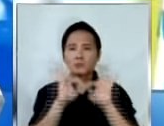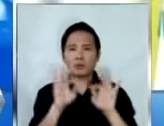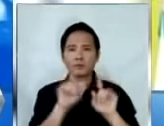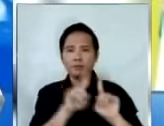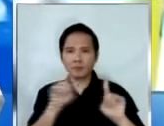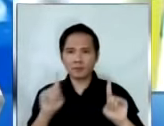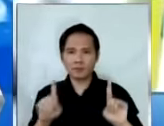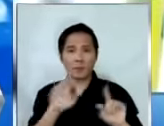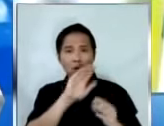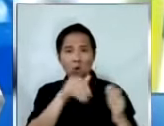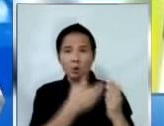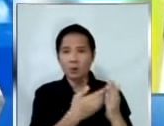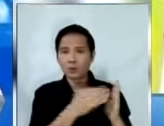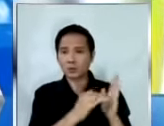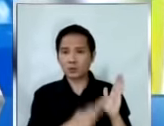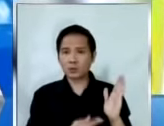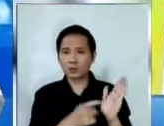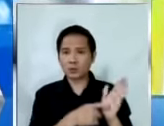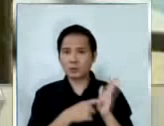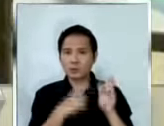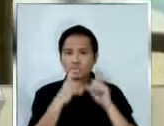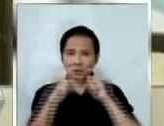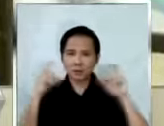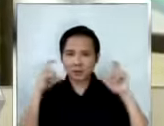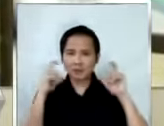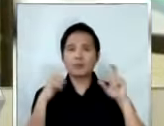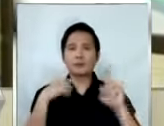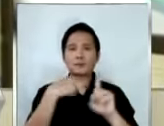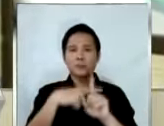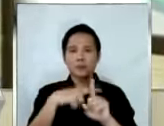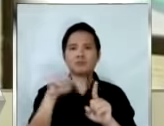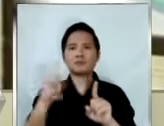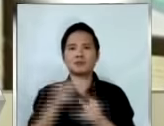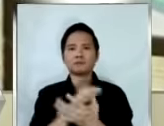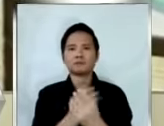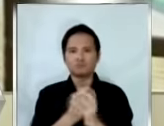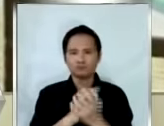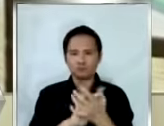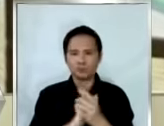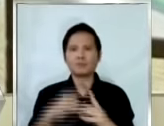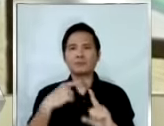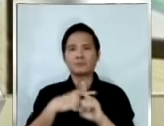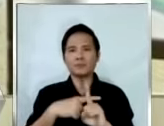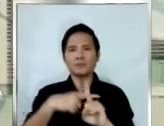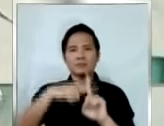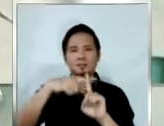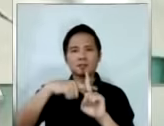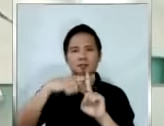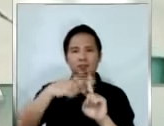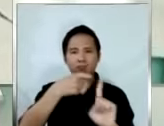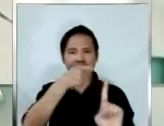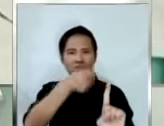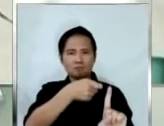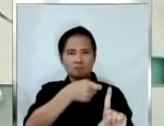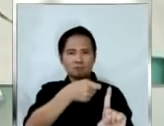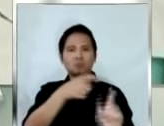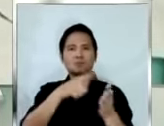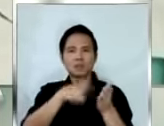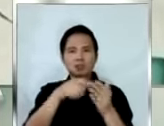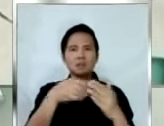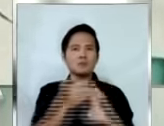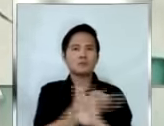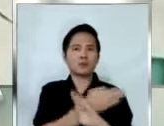mag-i-enroll. Kailangan ding maghugas muna ng kamay at sumailalim sa temperature check bago pumasok sa eskwelahan. Sa ngayon,